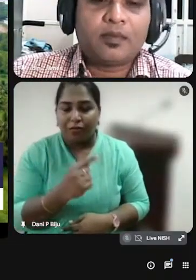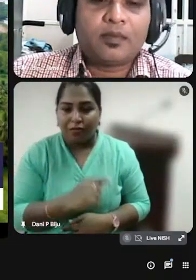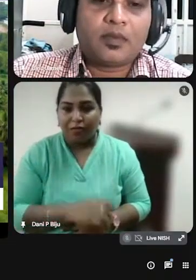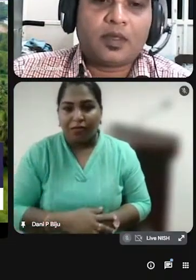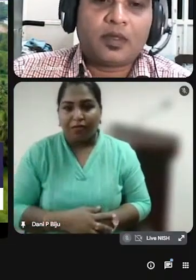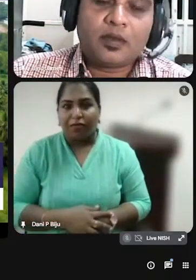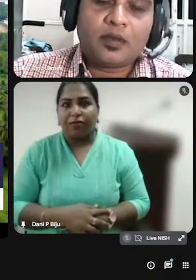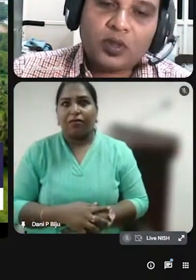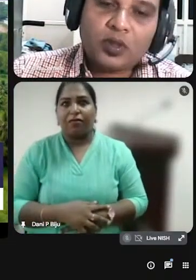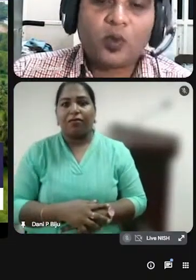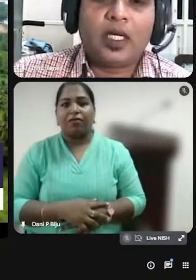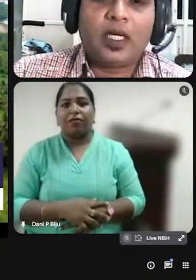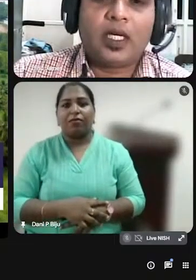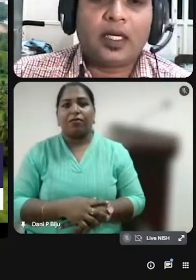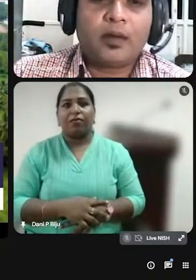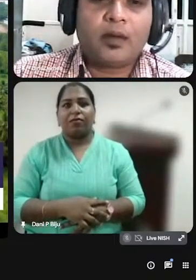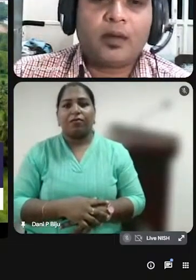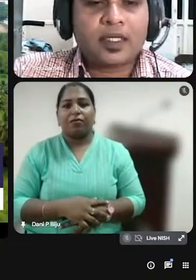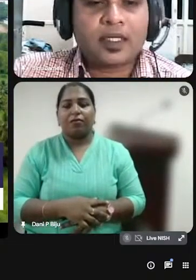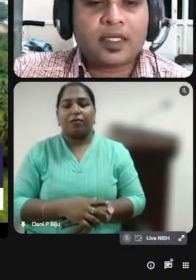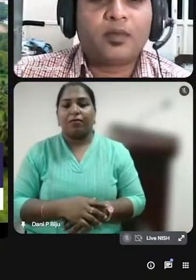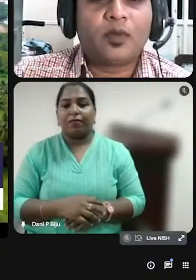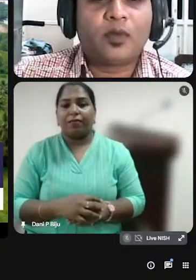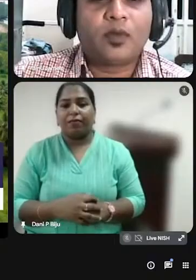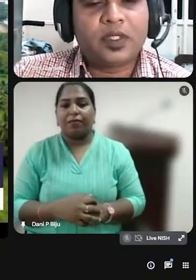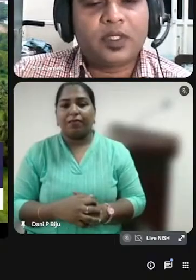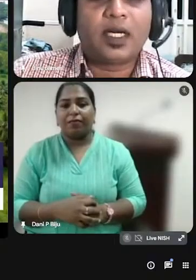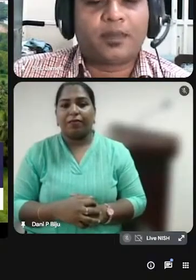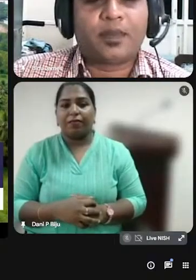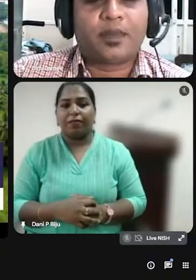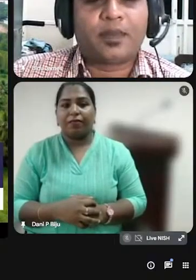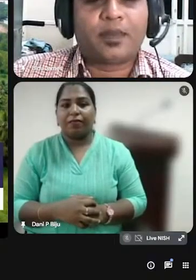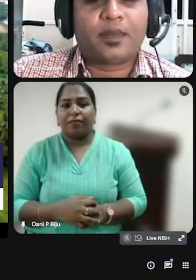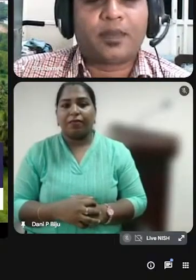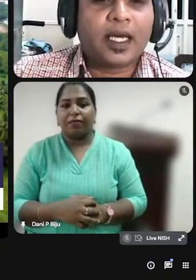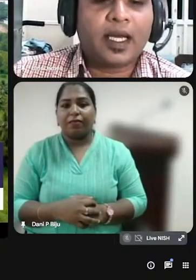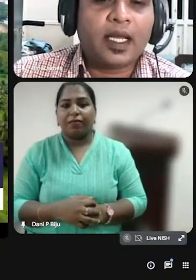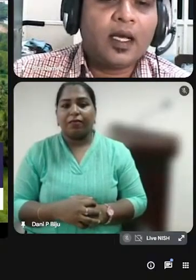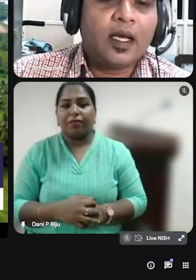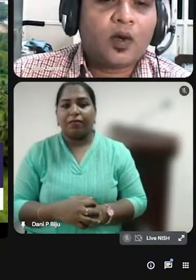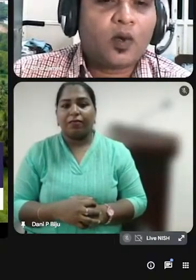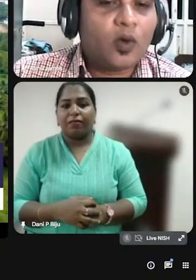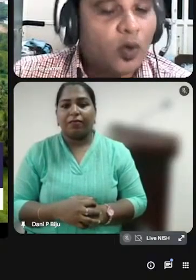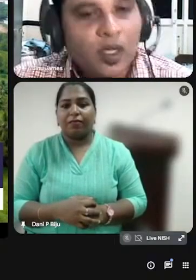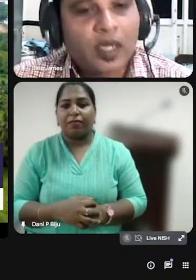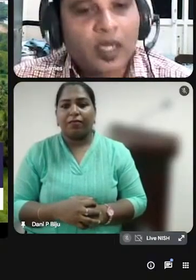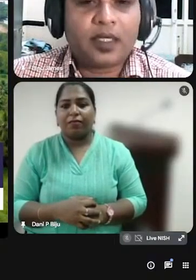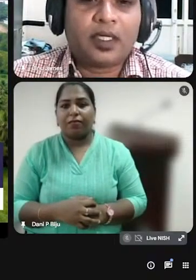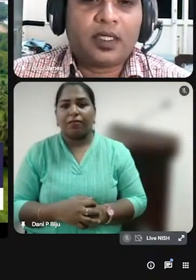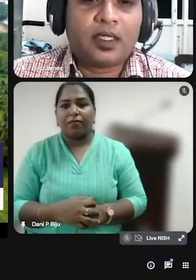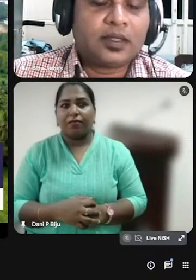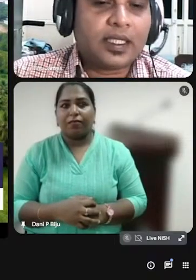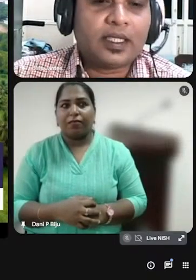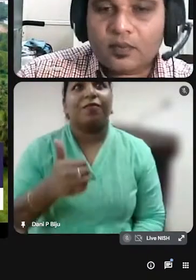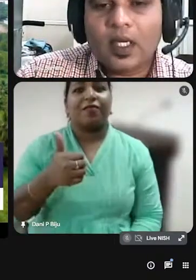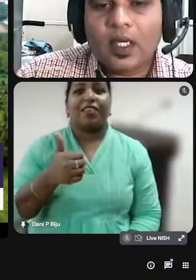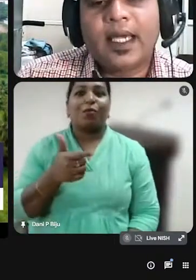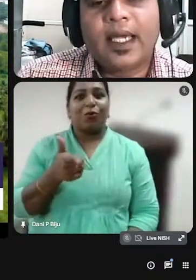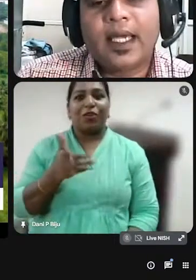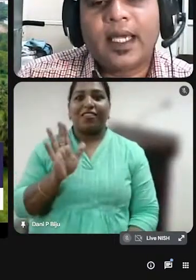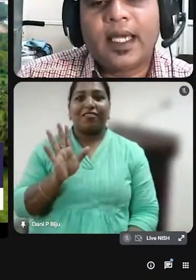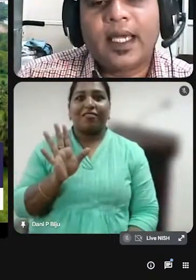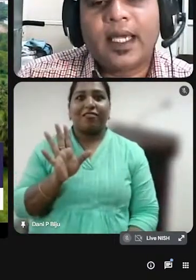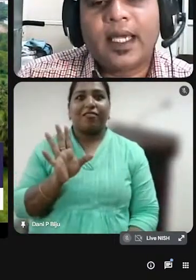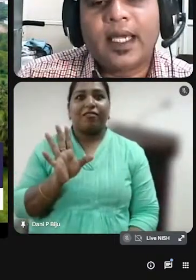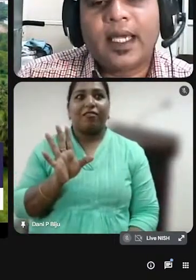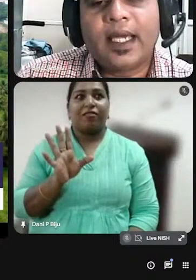അധികം ബുദ്ധിമുട്ടില്ലാതെ മാക്സിമം ഒപ്റ്റിമൽ കപ്പാസിറ്റിയിൽ നമുക്ക് എങ്ങനെ കൊണ്ടുപോകാം എന്നാണ് ഞാൻ.